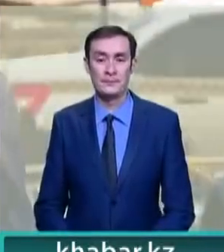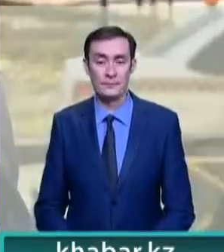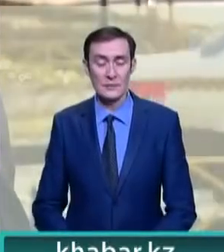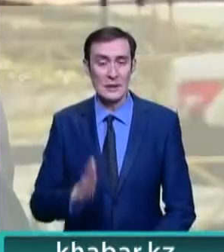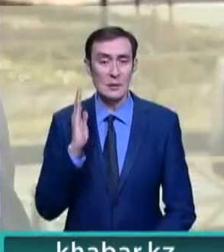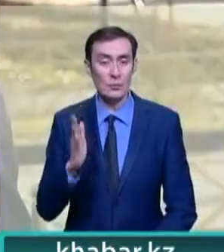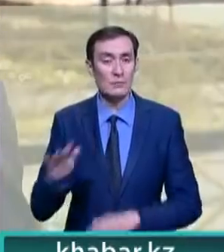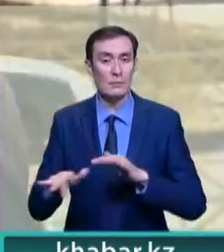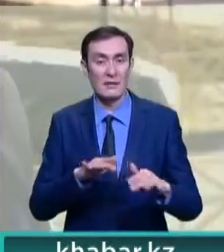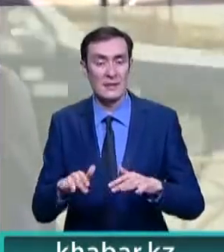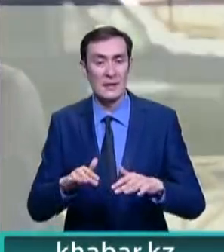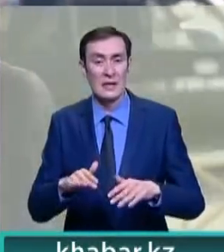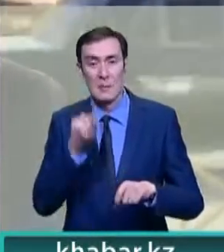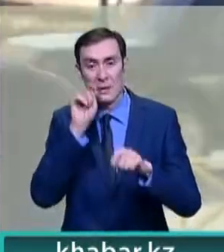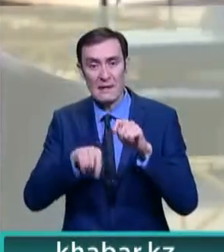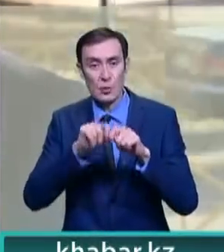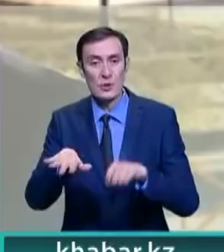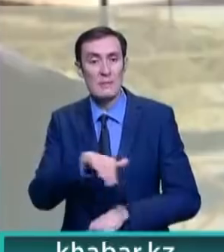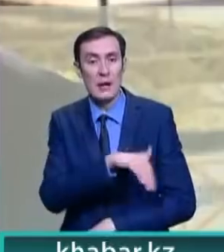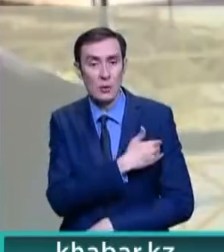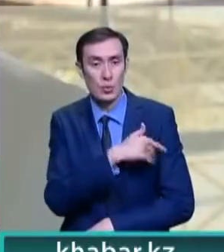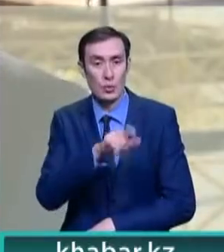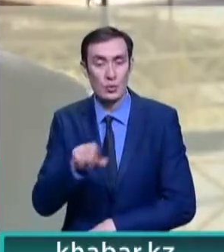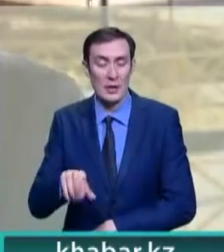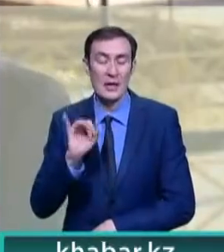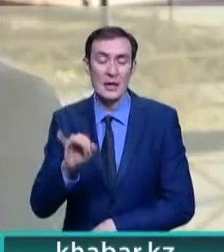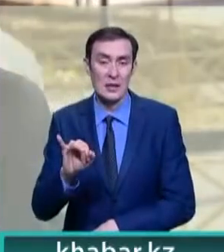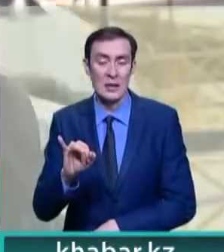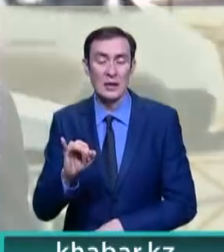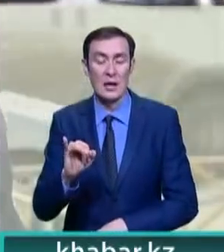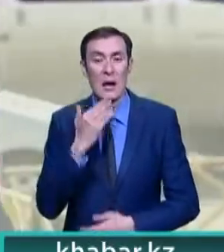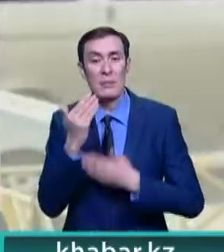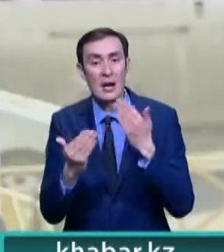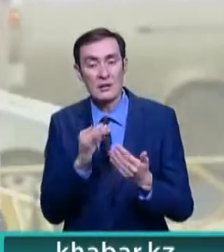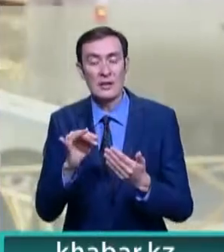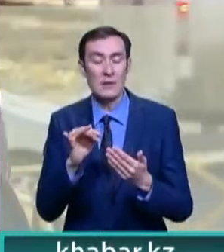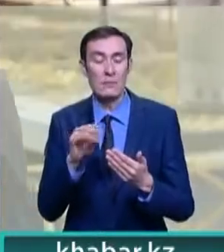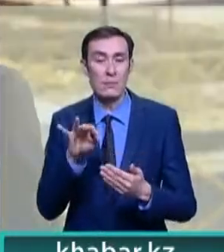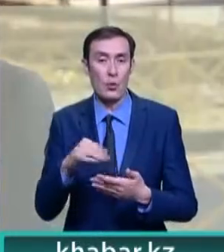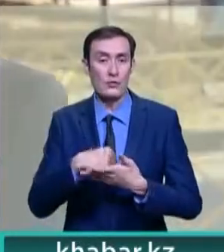будет проводиться термометрия, опрос, и будут, согласно